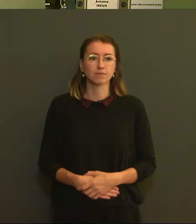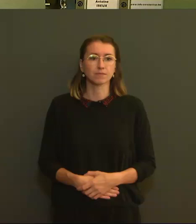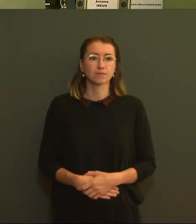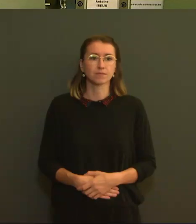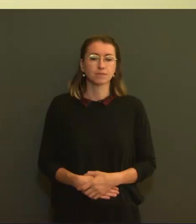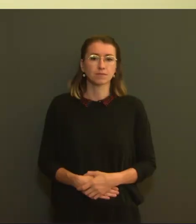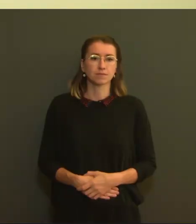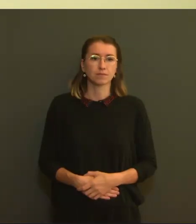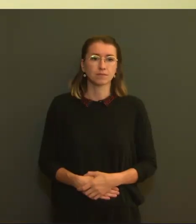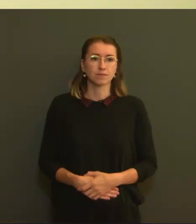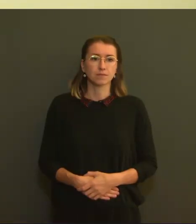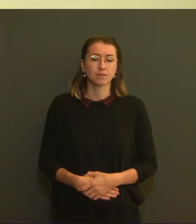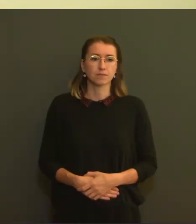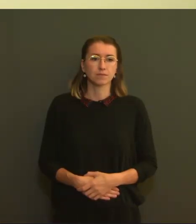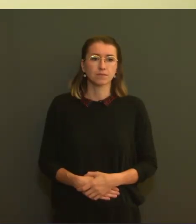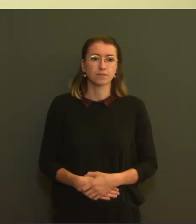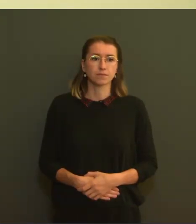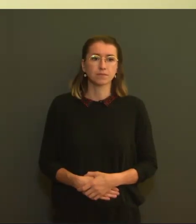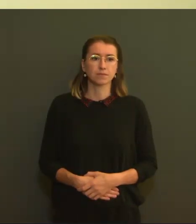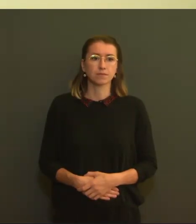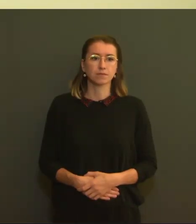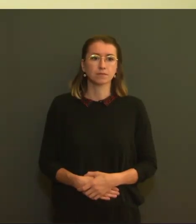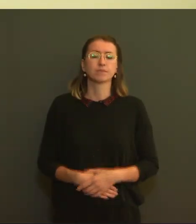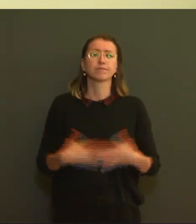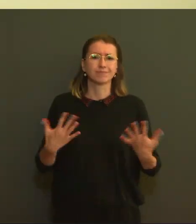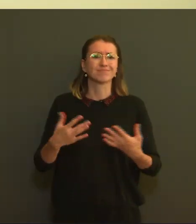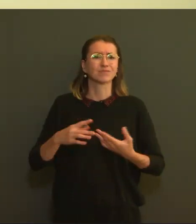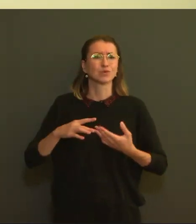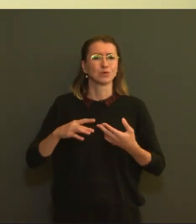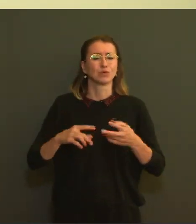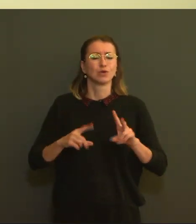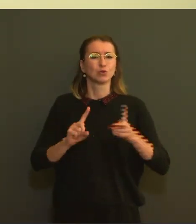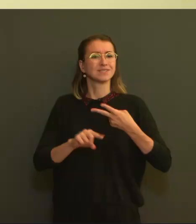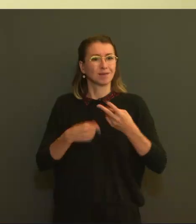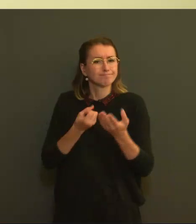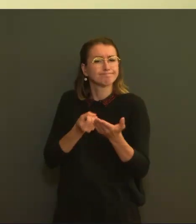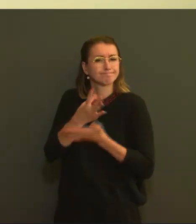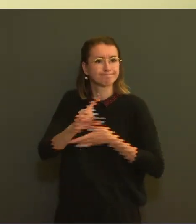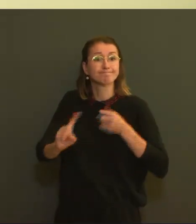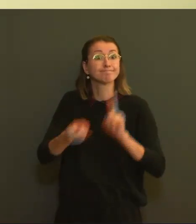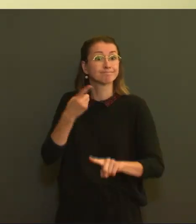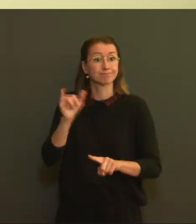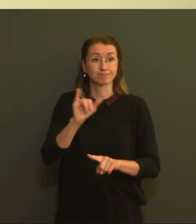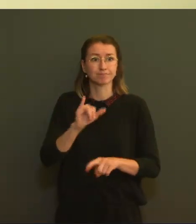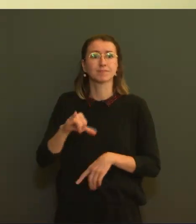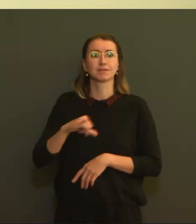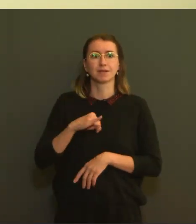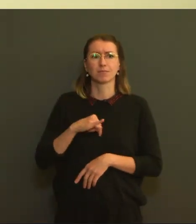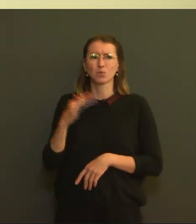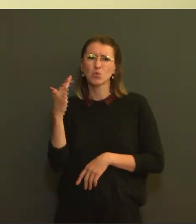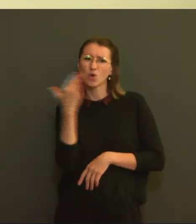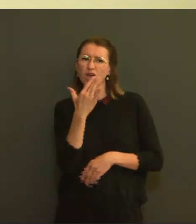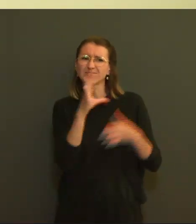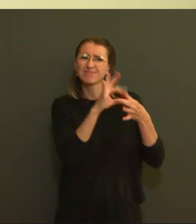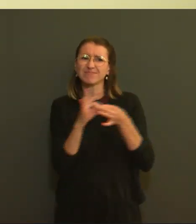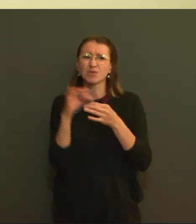Alors, le deuxième message que nous voudrions vous faire passer, c'est la modification des codes couleurs pour les pays européens.